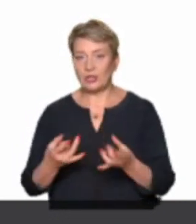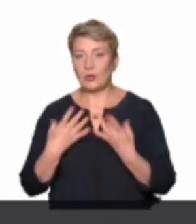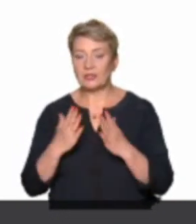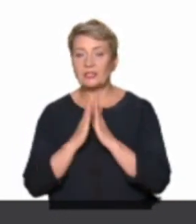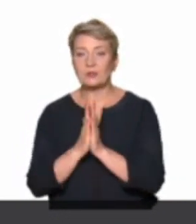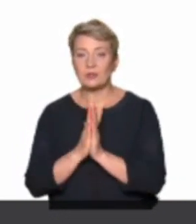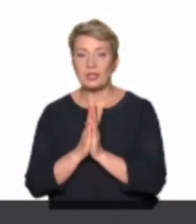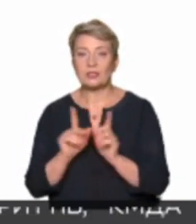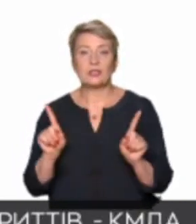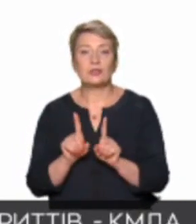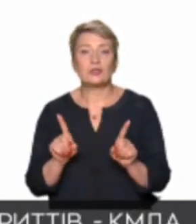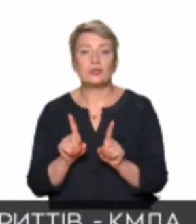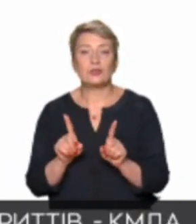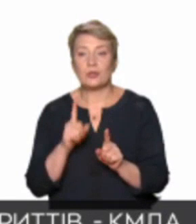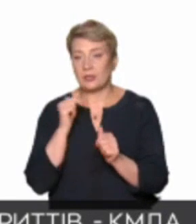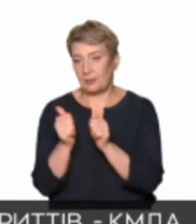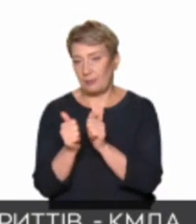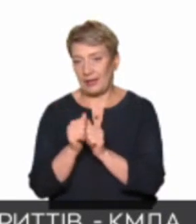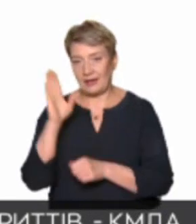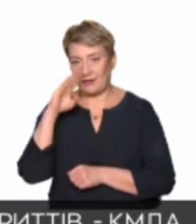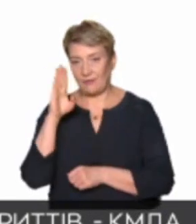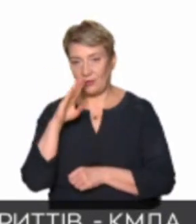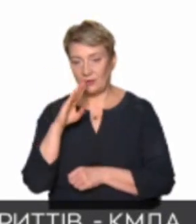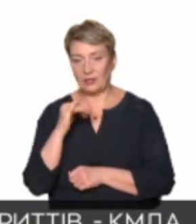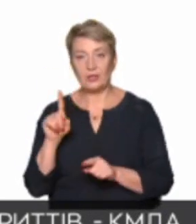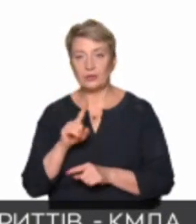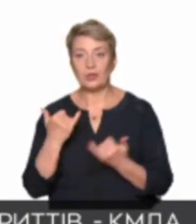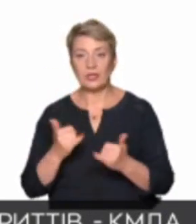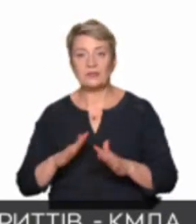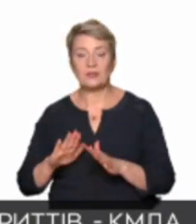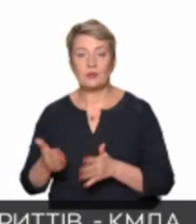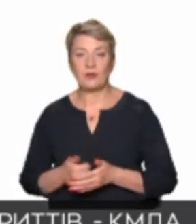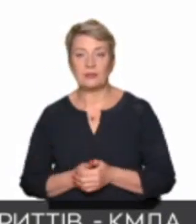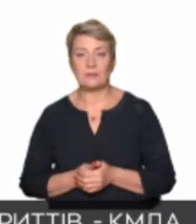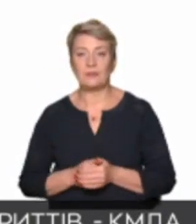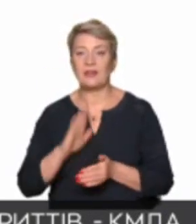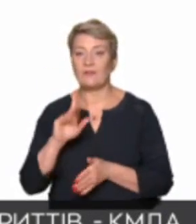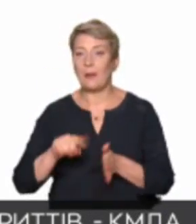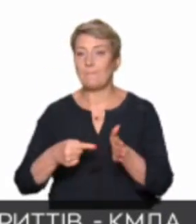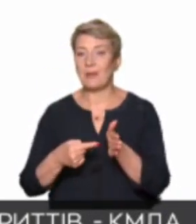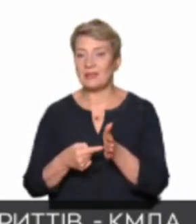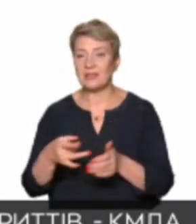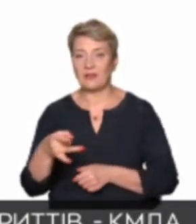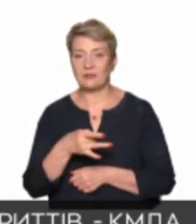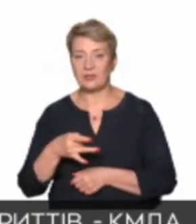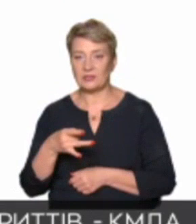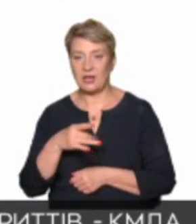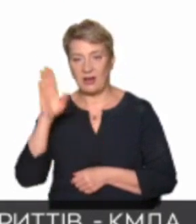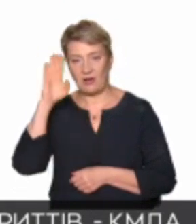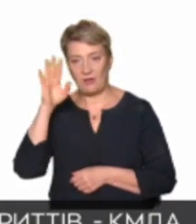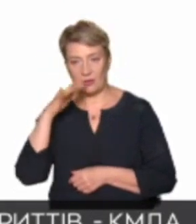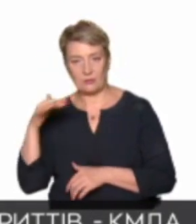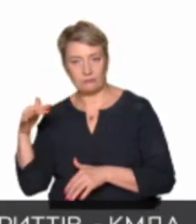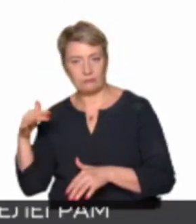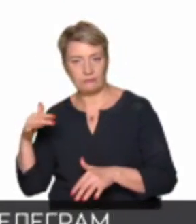зараз навіть от біля води, я бачу позаду вас. Що зараз відбувається у місті і в регіоні? Вода продовжує прибувати.